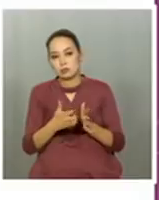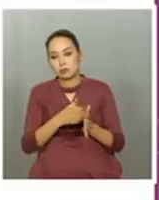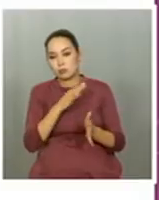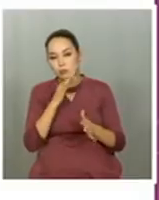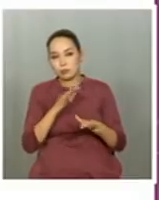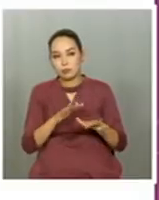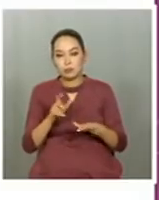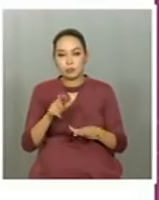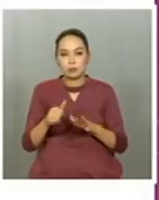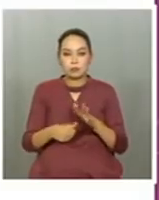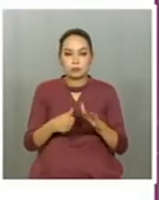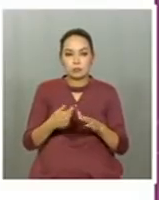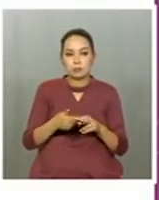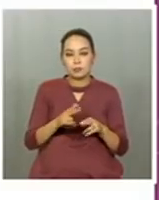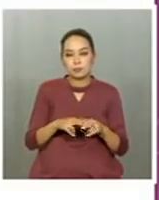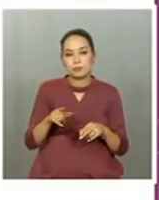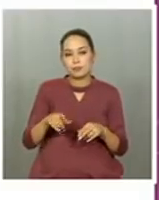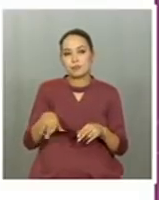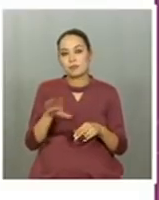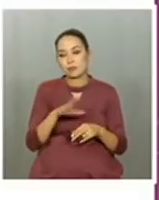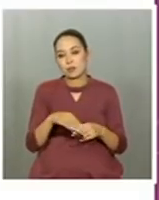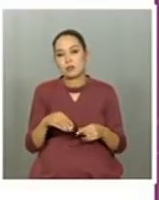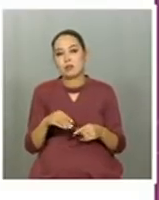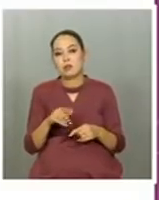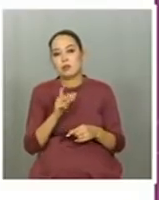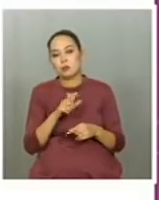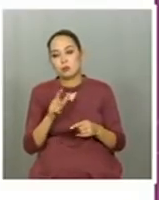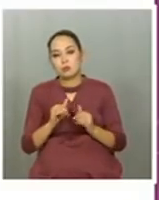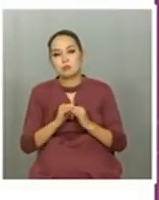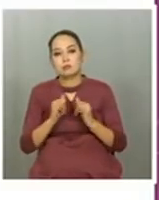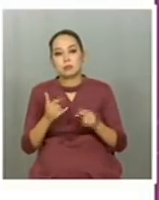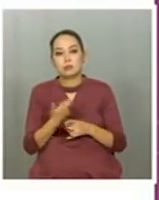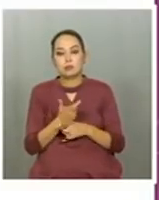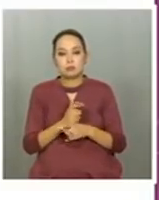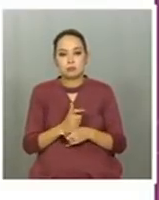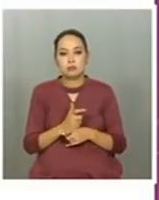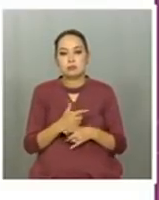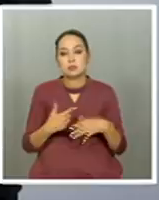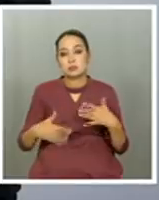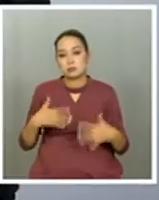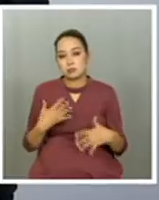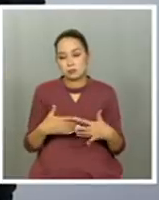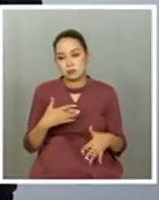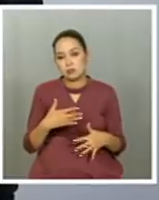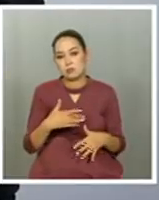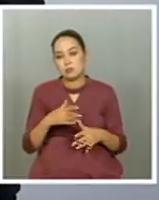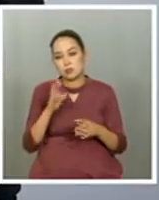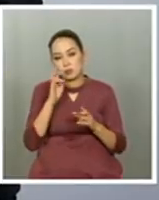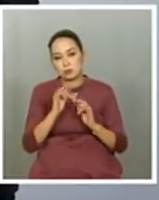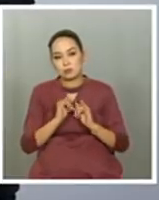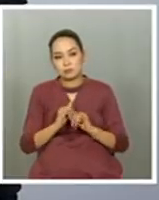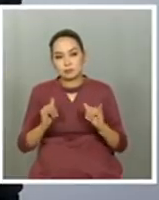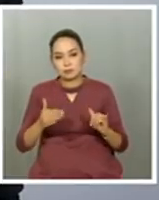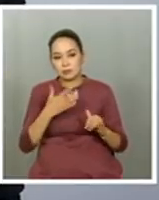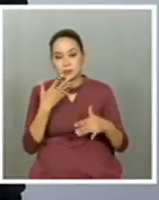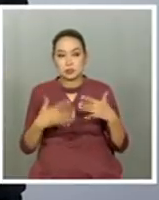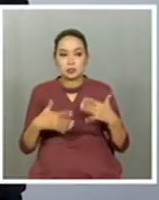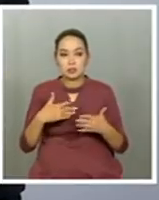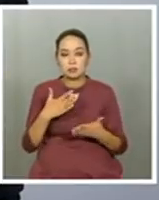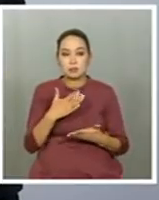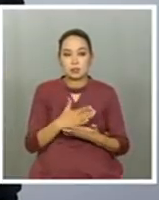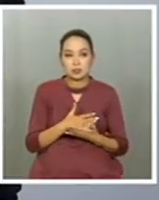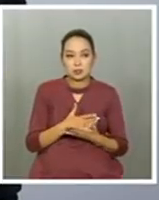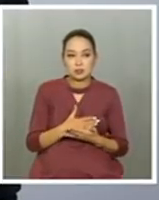бұл мемлекеттің өз кезегінде қабілетсіздігін байқатады. Ал енді бұл жерде жасыл, қою жасыл түспен боялған